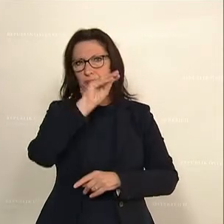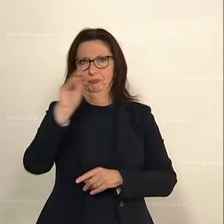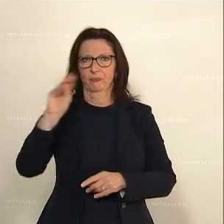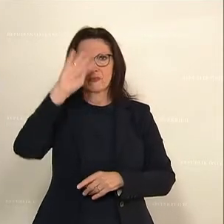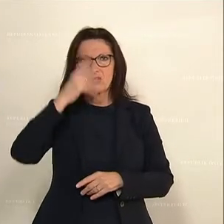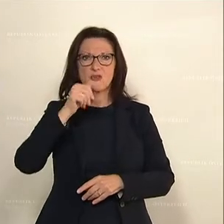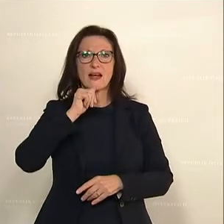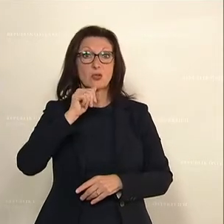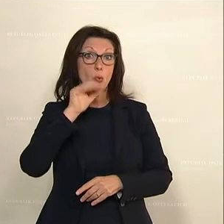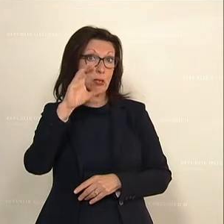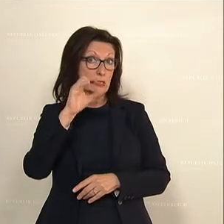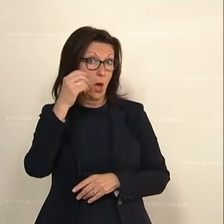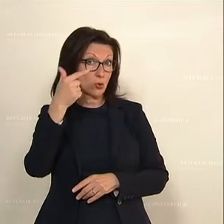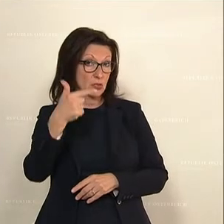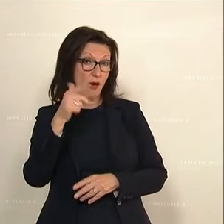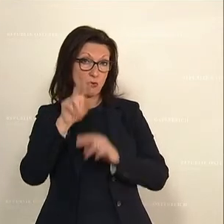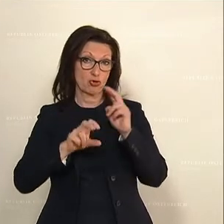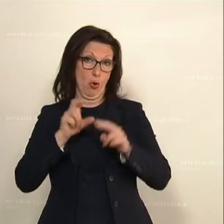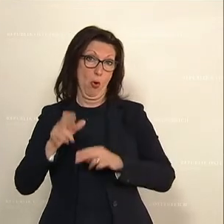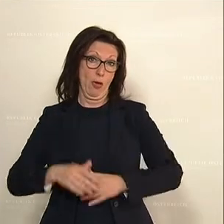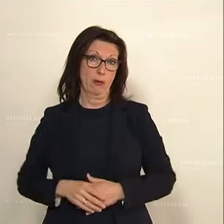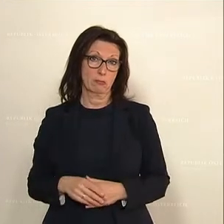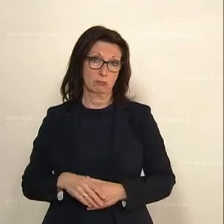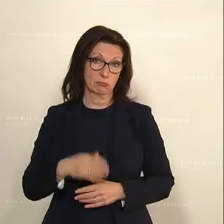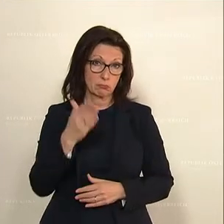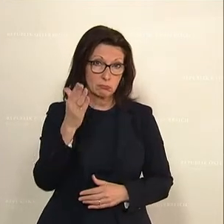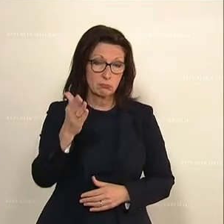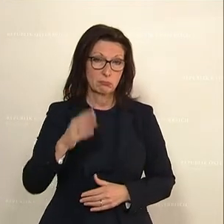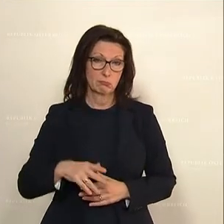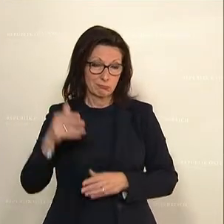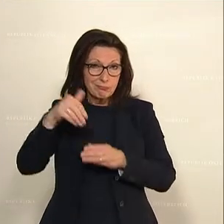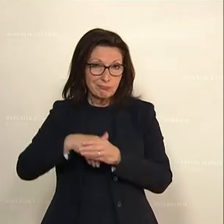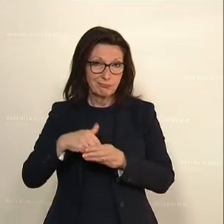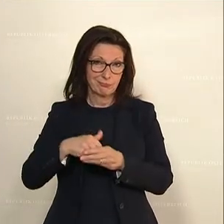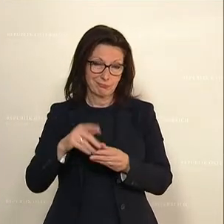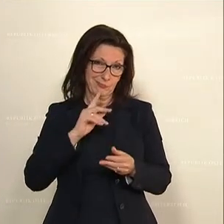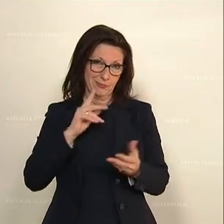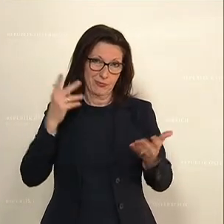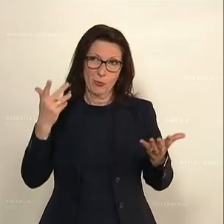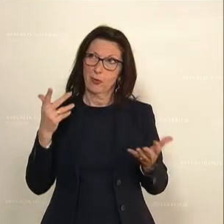schwarz-grüne CO2-Steuer verweisen, die ja nichts anderes ist als eine